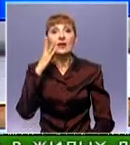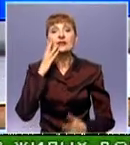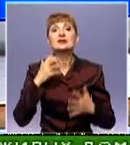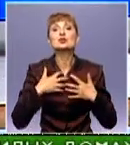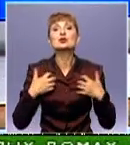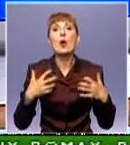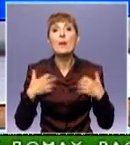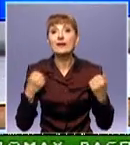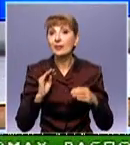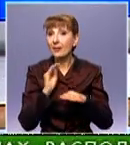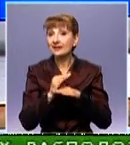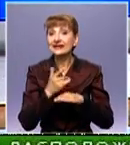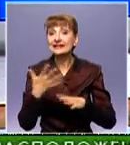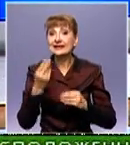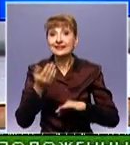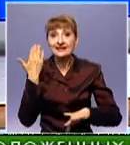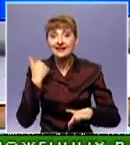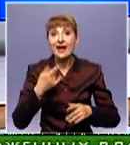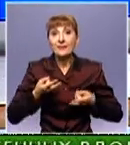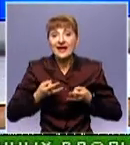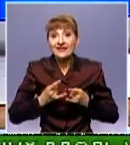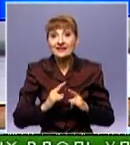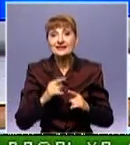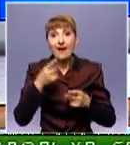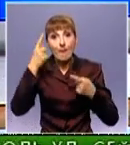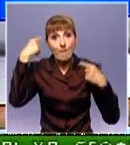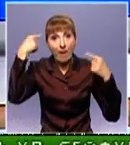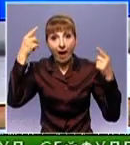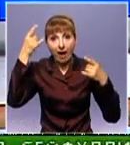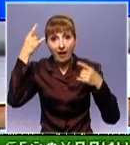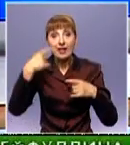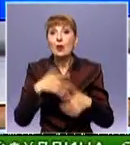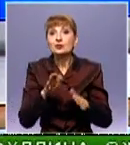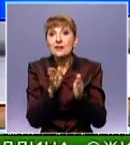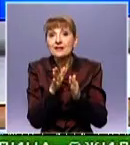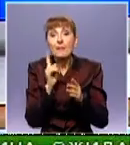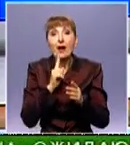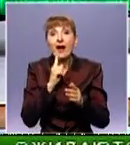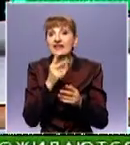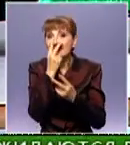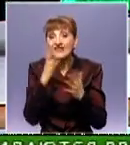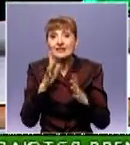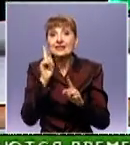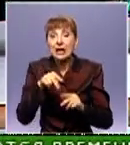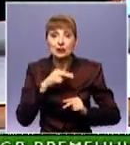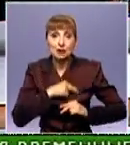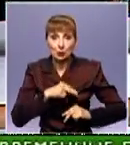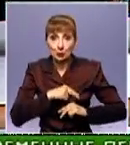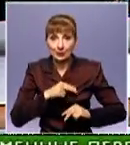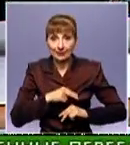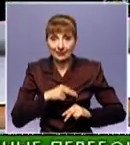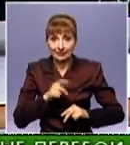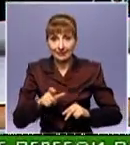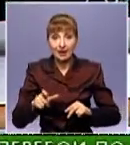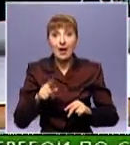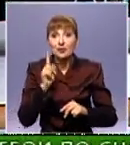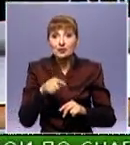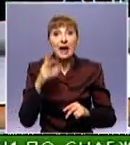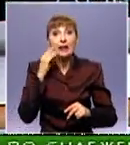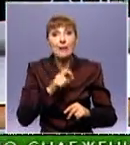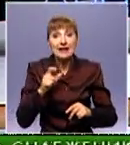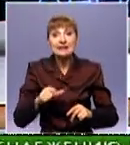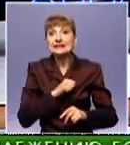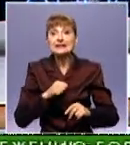В алматинском зоопарке пополнение. Несколько дней назад на свет появился морал. Малыша пока еще толком не видели даже сотрудники зверинца. Между